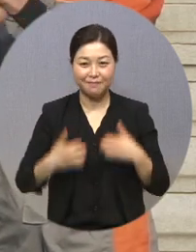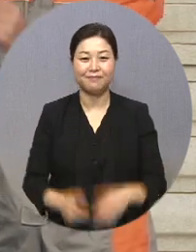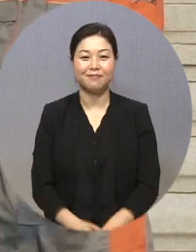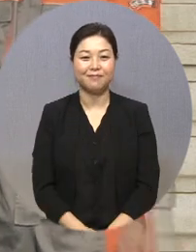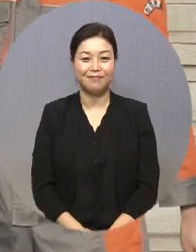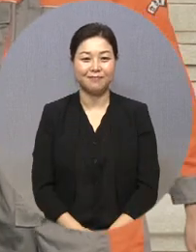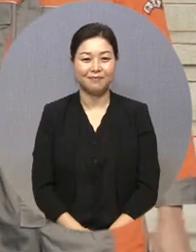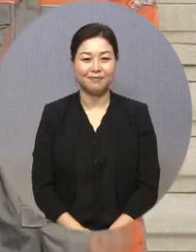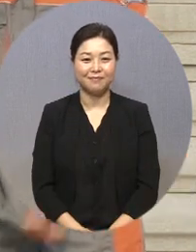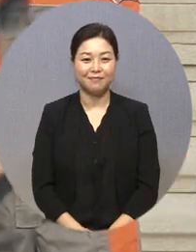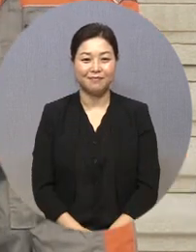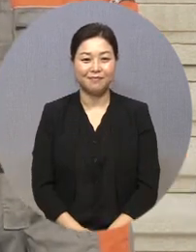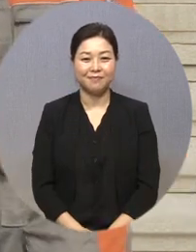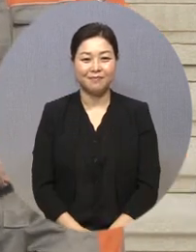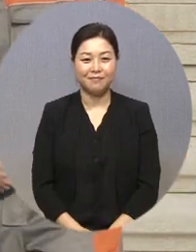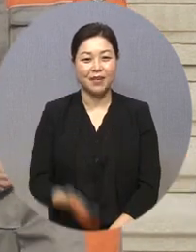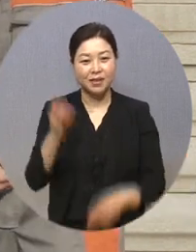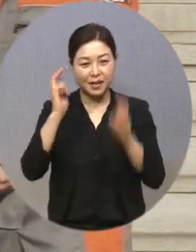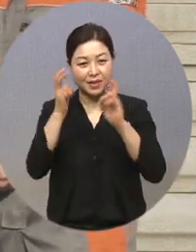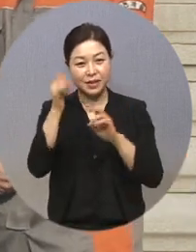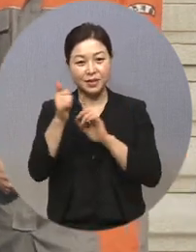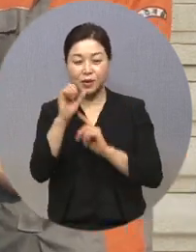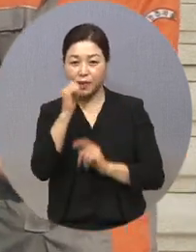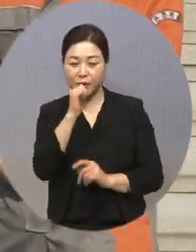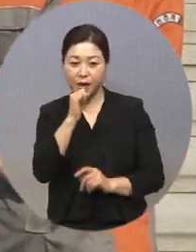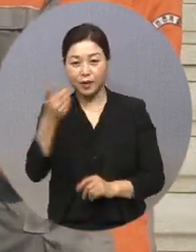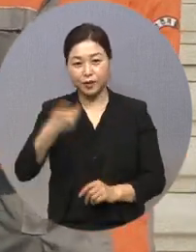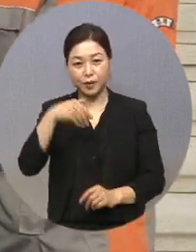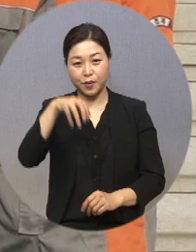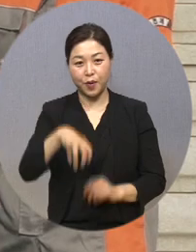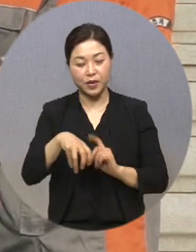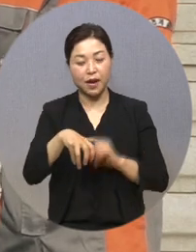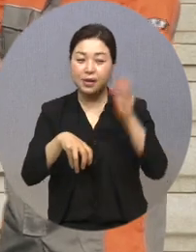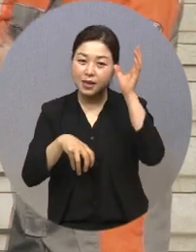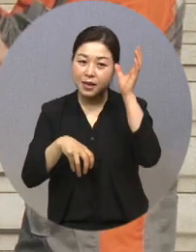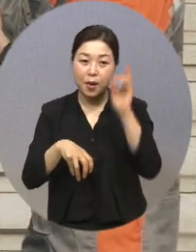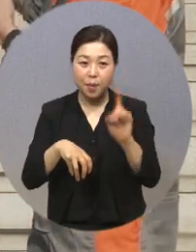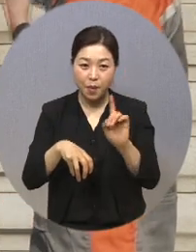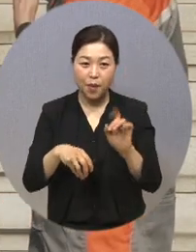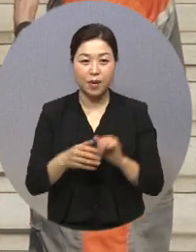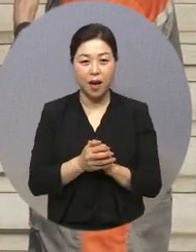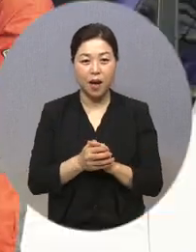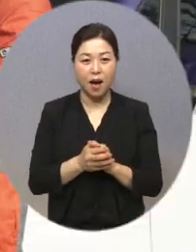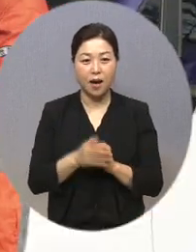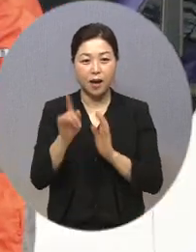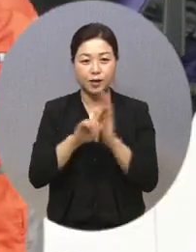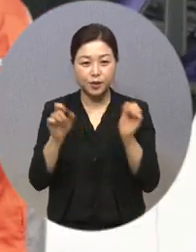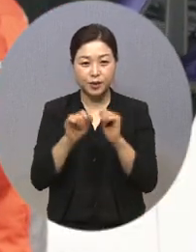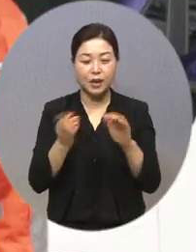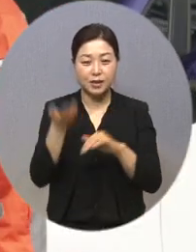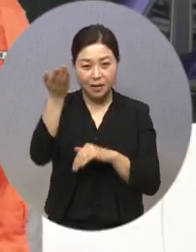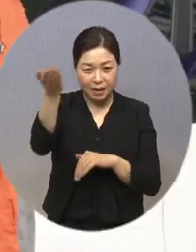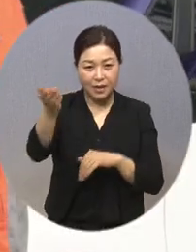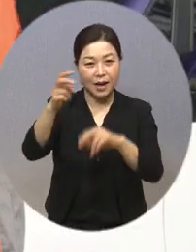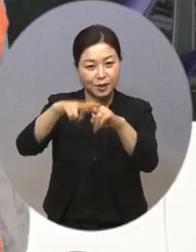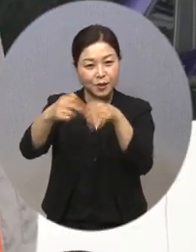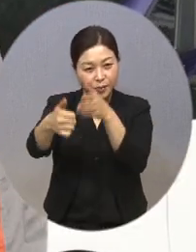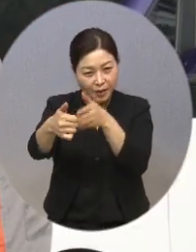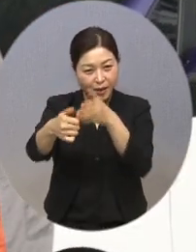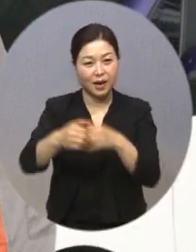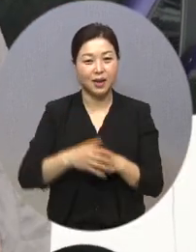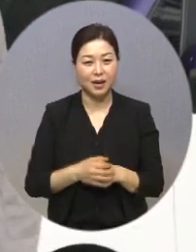오늘 또 김선 사장님이 또 소개해 주실 장소는 어떤 곳인지 벌써부터 기대가 많이 되는데 일단 날씨가 추우니까 안쪽에서 한번 대기해 주시면 감사합니다. 저도